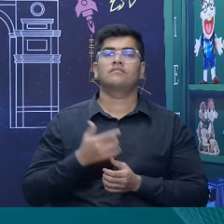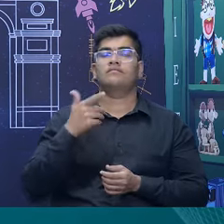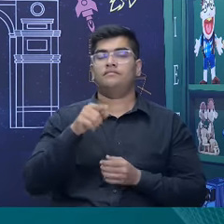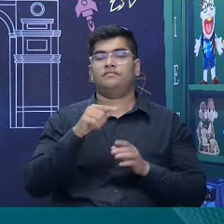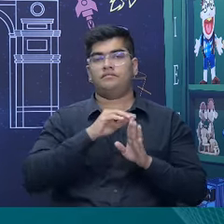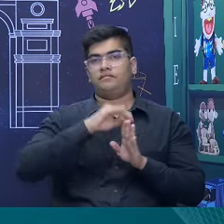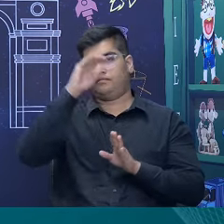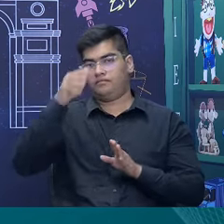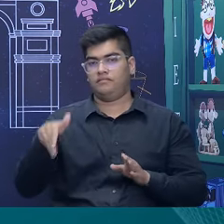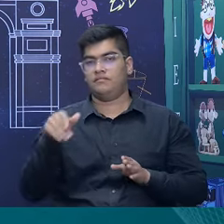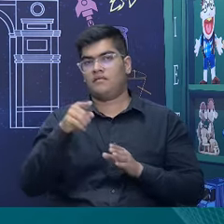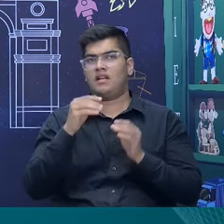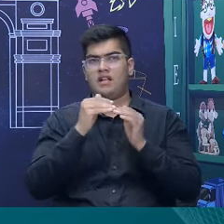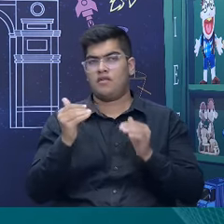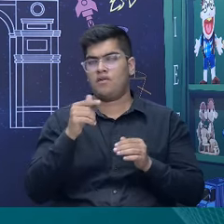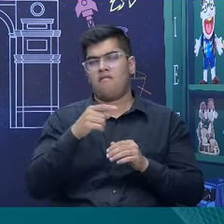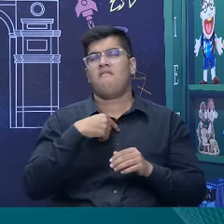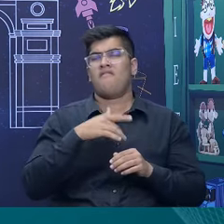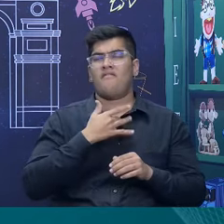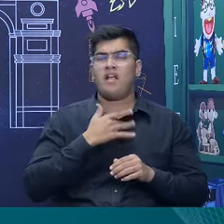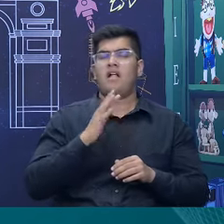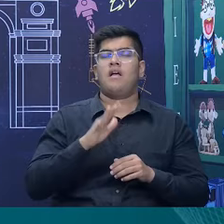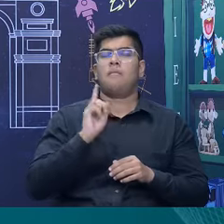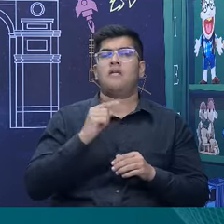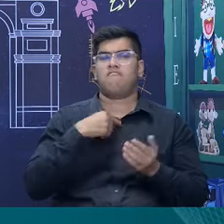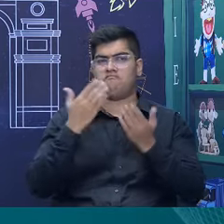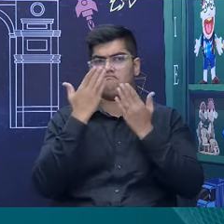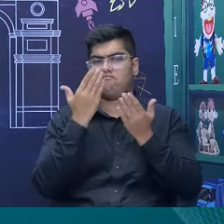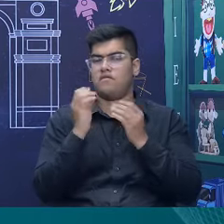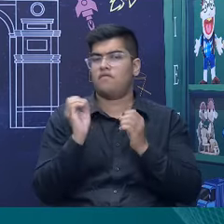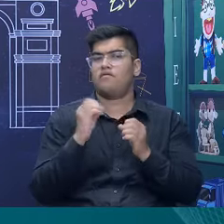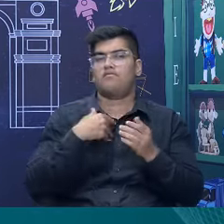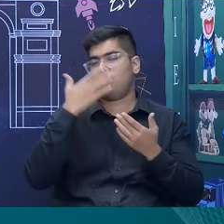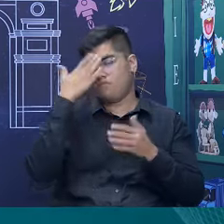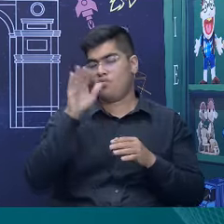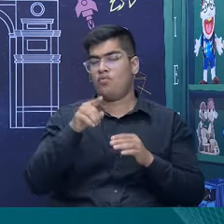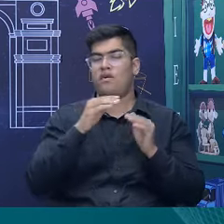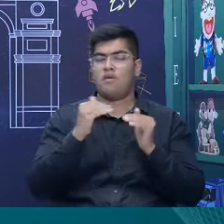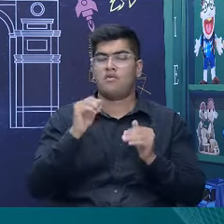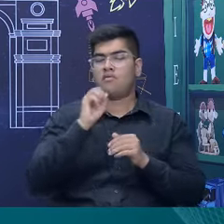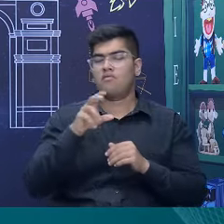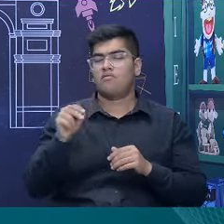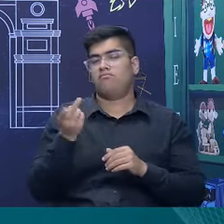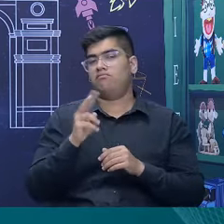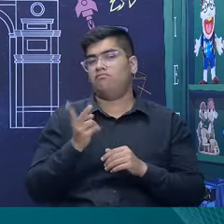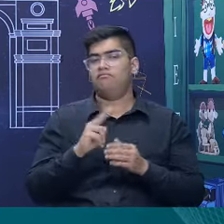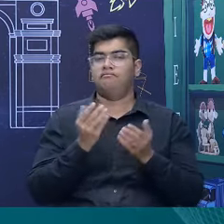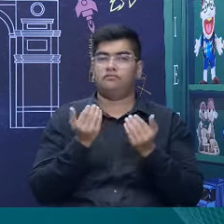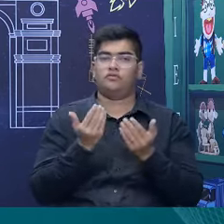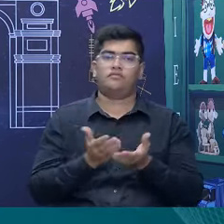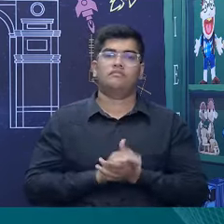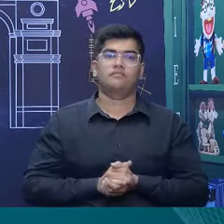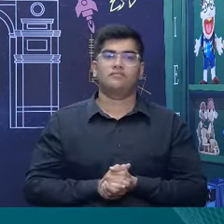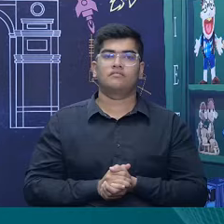है ये फील हो रही है हमें बट जब तक हम इसको मेजर नहीं करेंगे तब तक हम कह नहीं सकते कि यह साइड्स इक्वल है या नहीं आप कोई भी ट्रायंगल